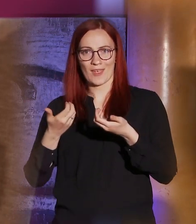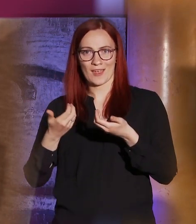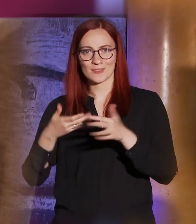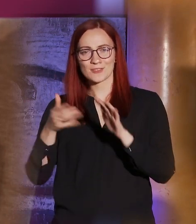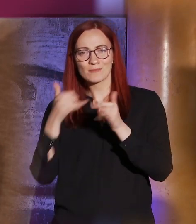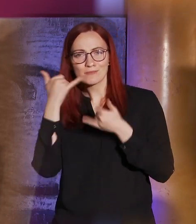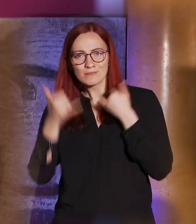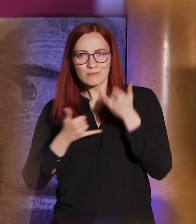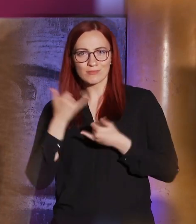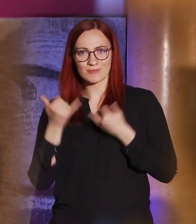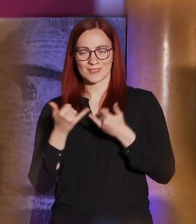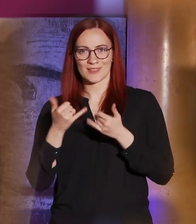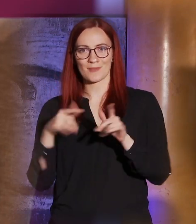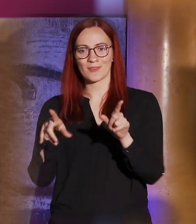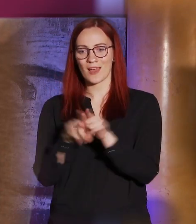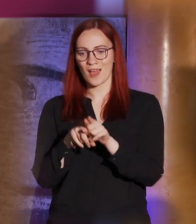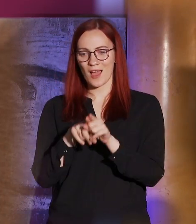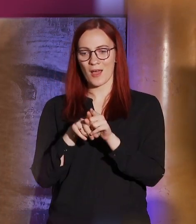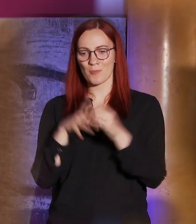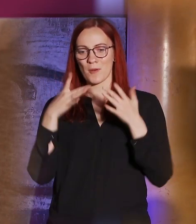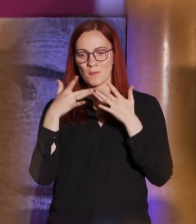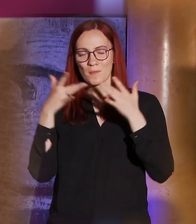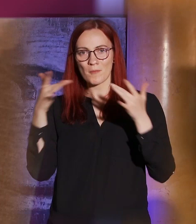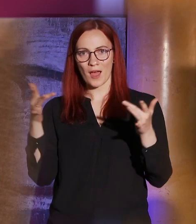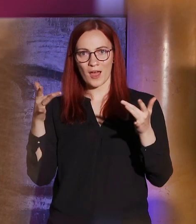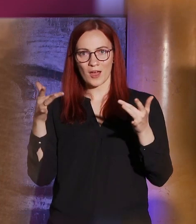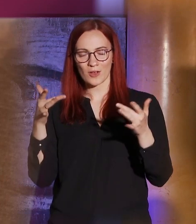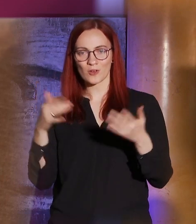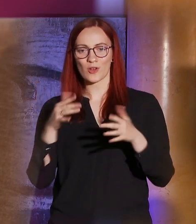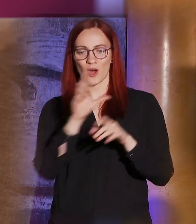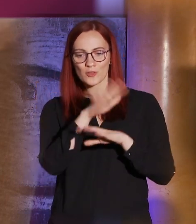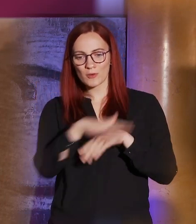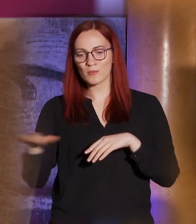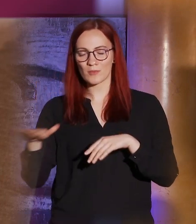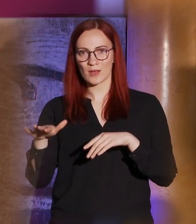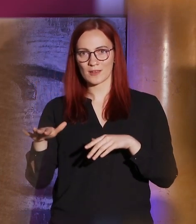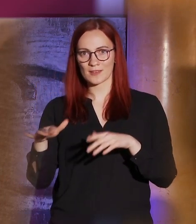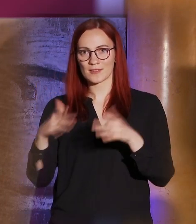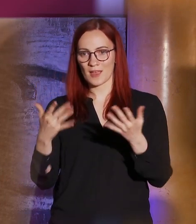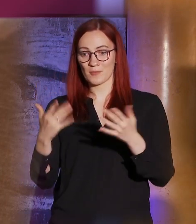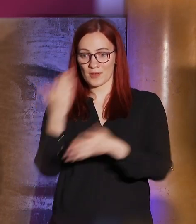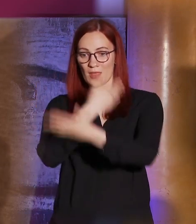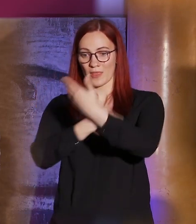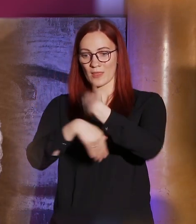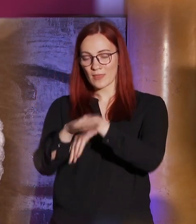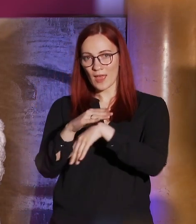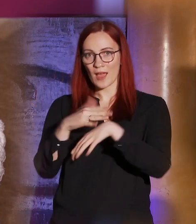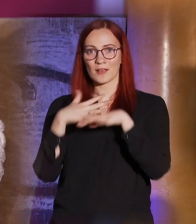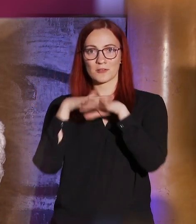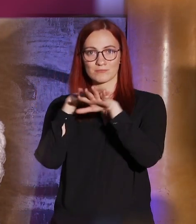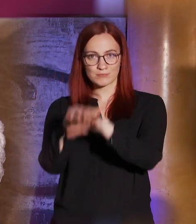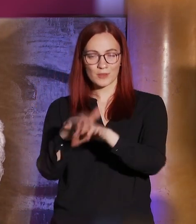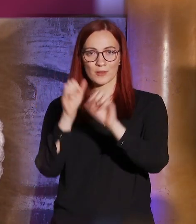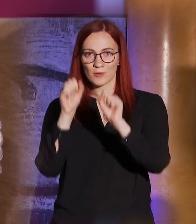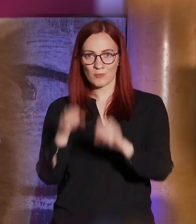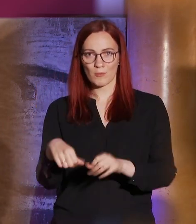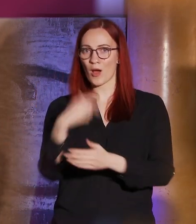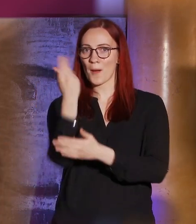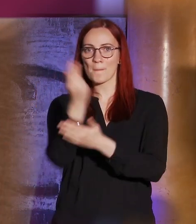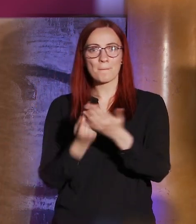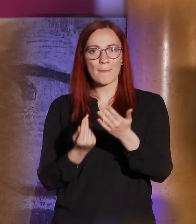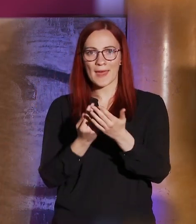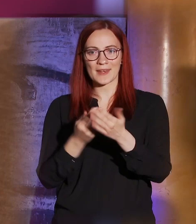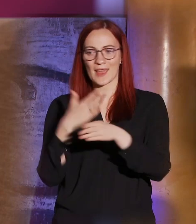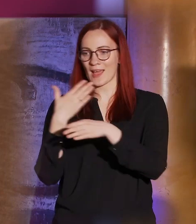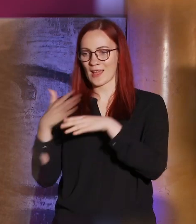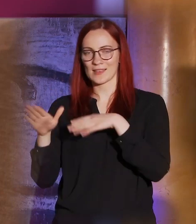to pačiu rodo savo vaikus, ne, ugdo, rodydami, kad nėra tos atskirties mene, nu nėra.